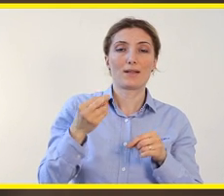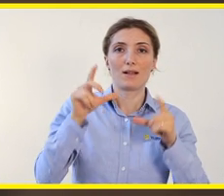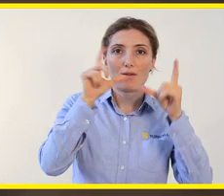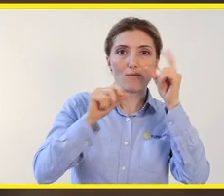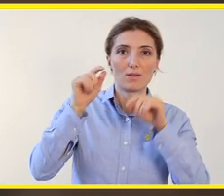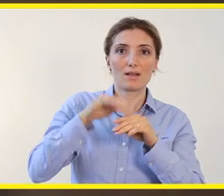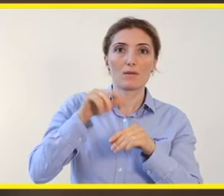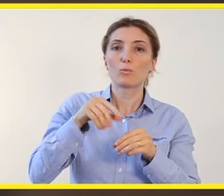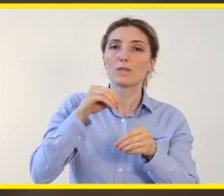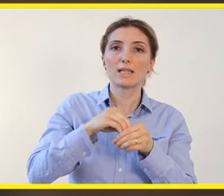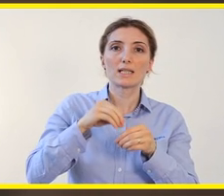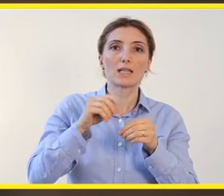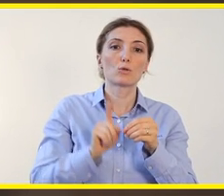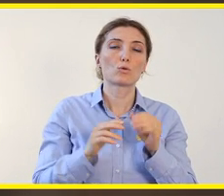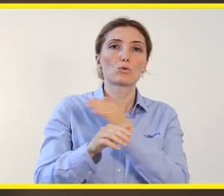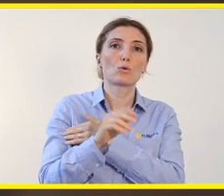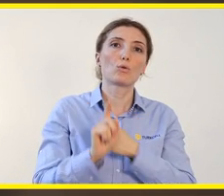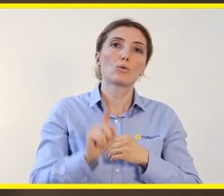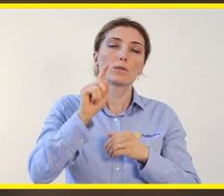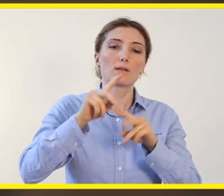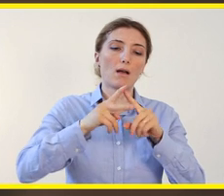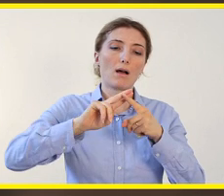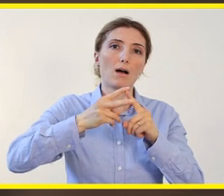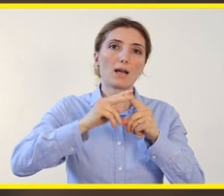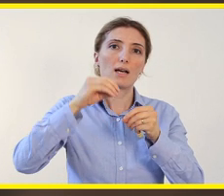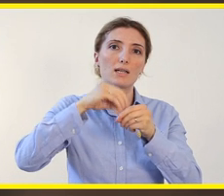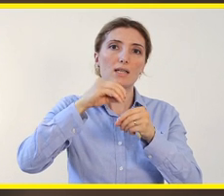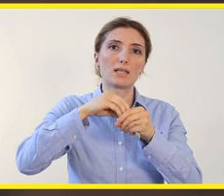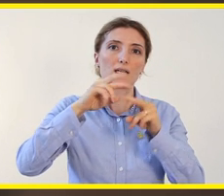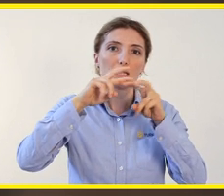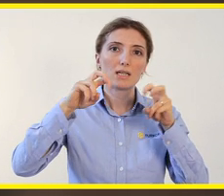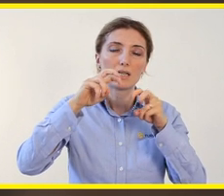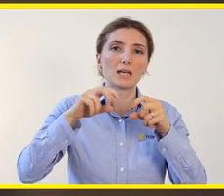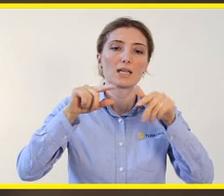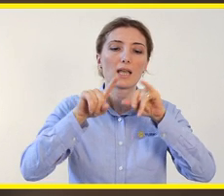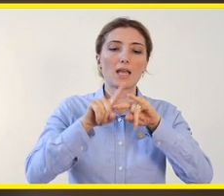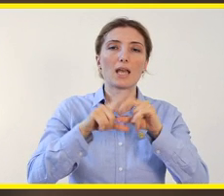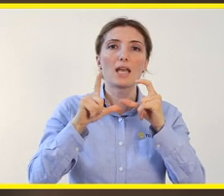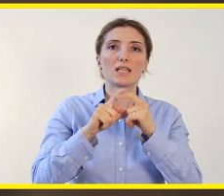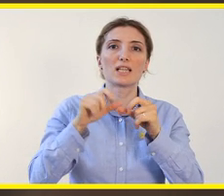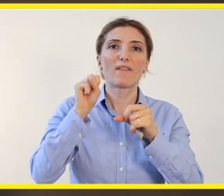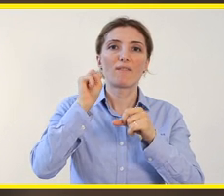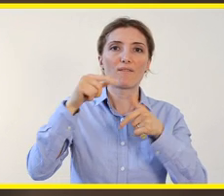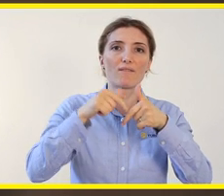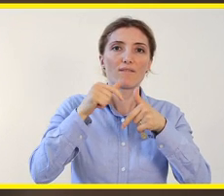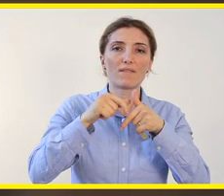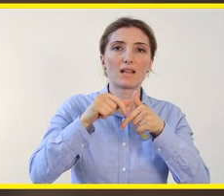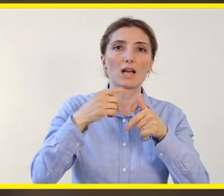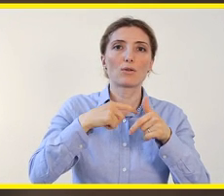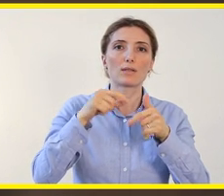için sol üstteki ayarlar butonunu tıklayarak kamera listesi altındaki HDR flash özelliğini